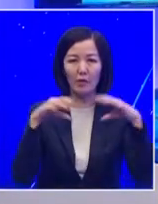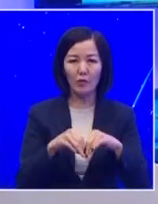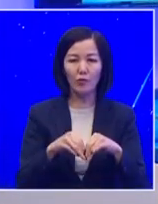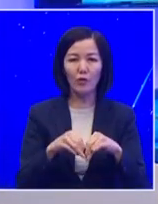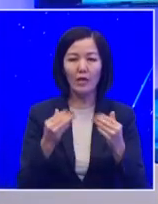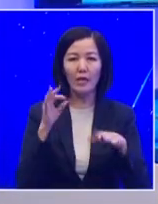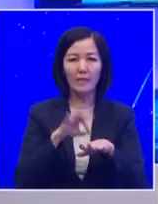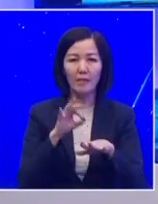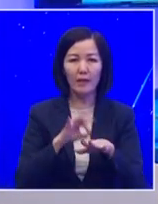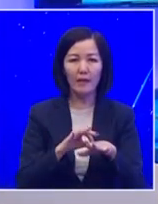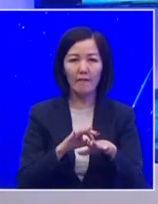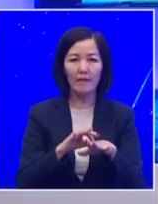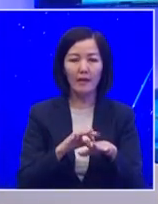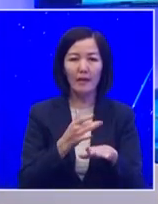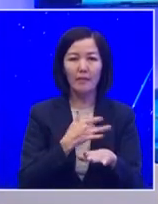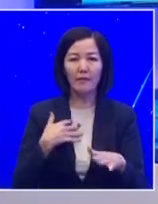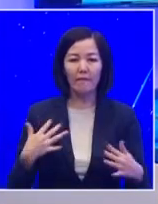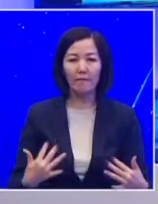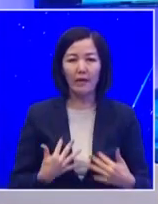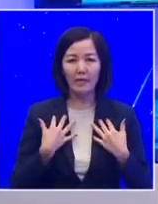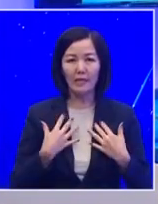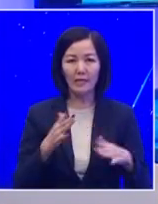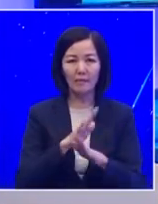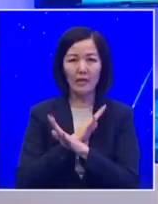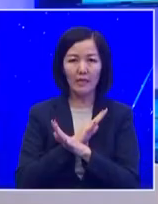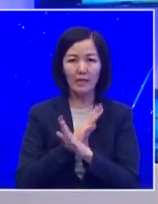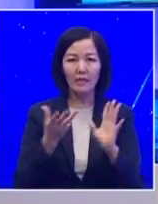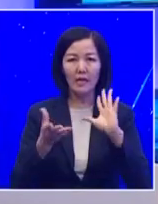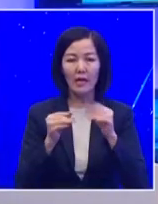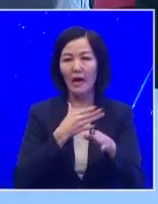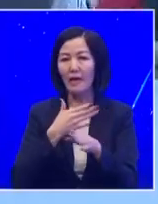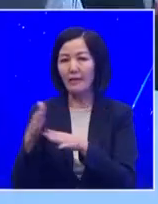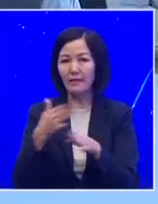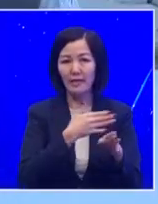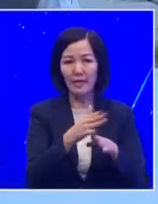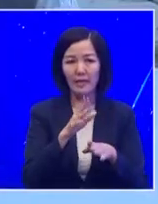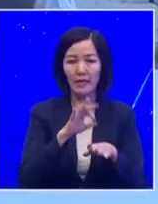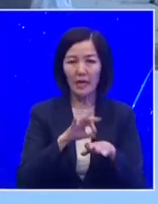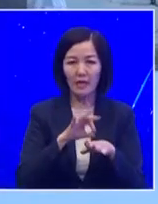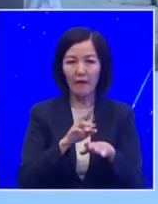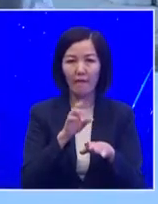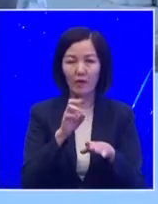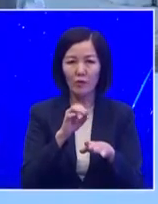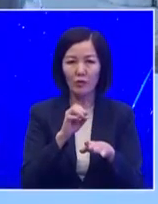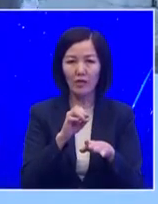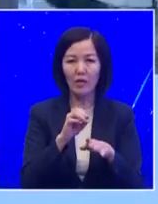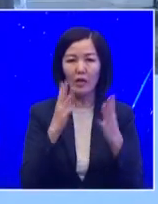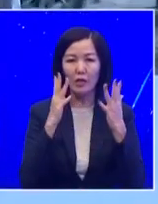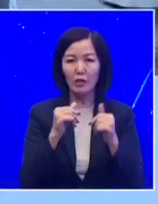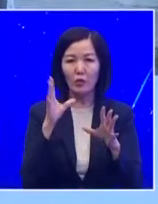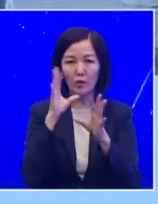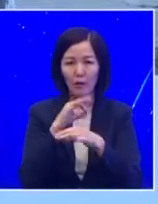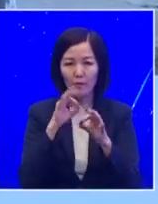по заболеваемости пневмонии и смертности от нее приводятся отдельно от данных по коронавирусной инфекции. Число